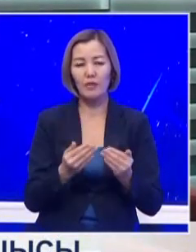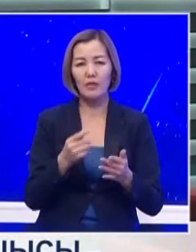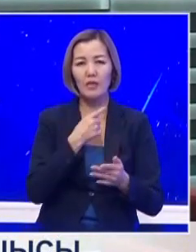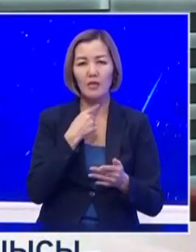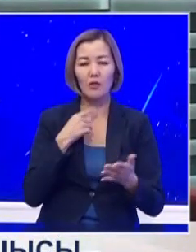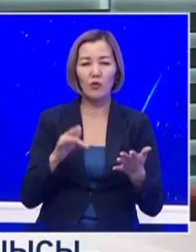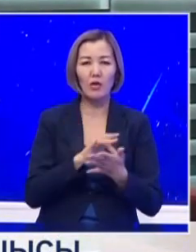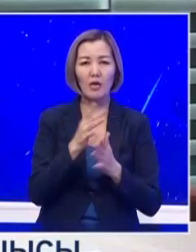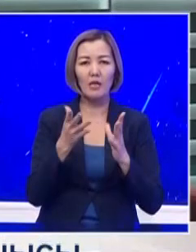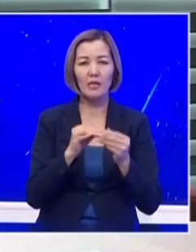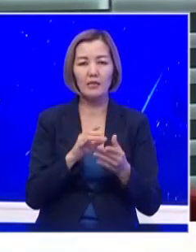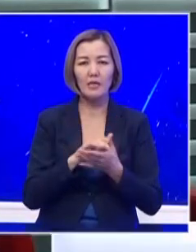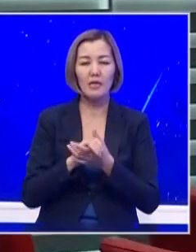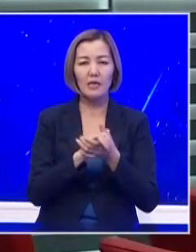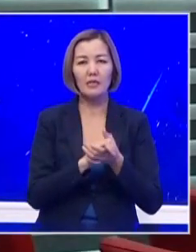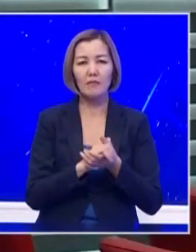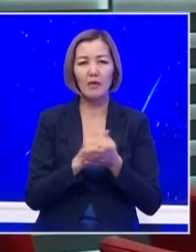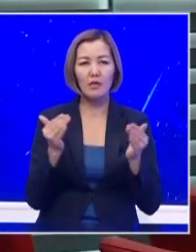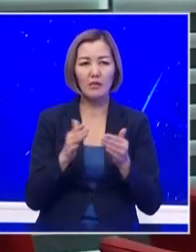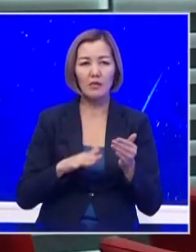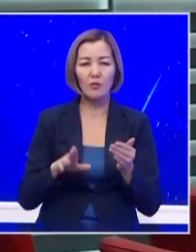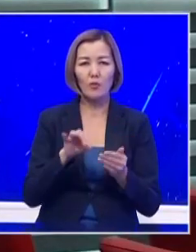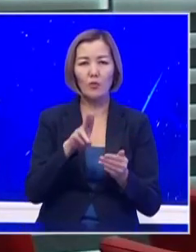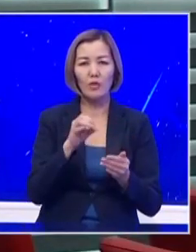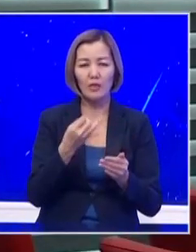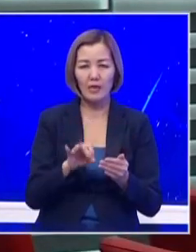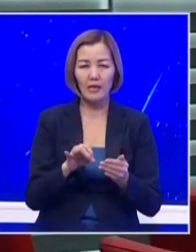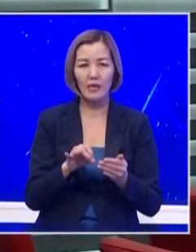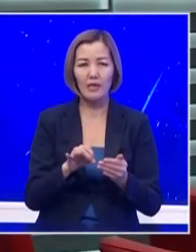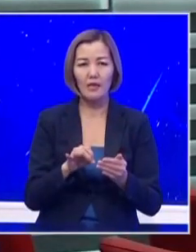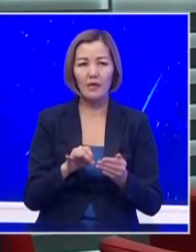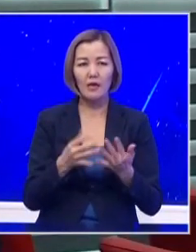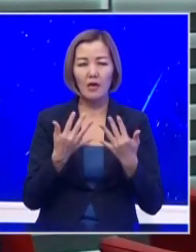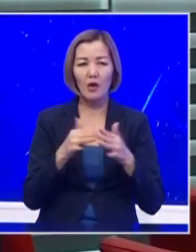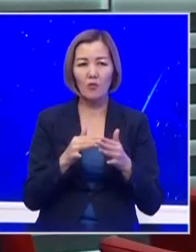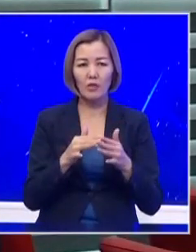Талдықорған қаласында Ынтымақ ықшамауданы, Өтенай со ауылдарда